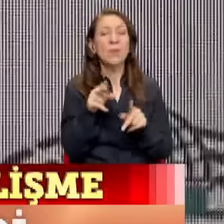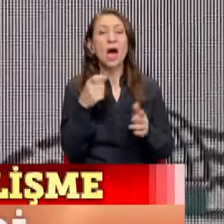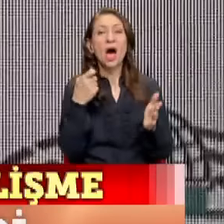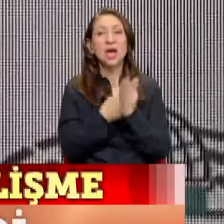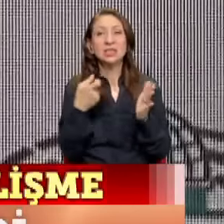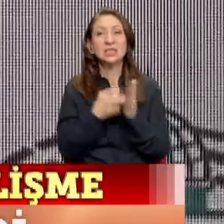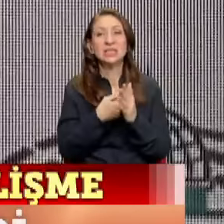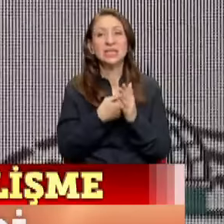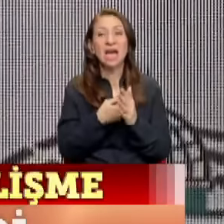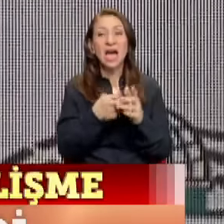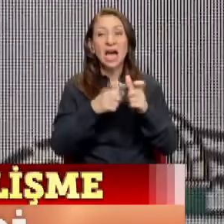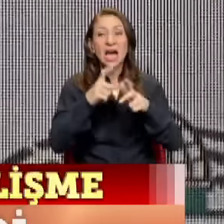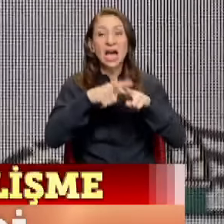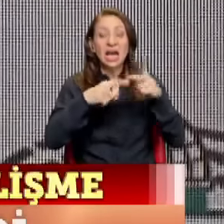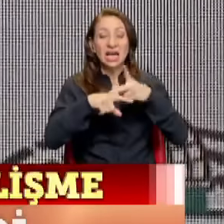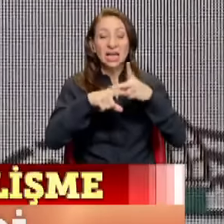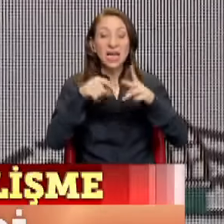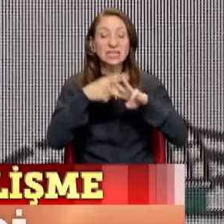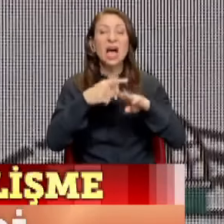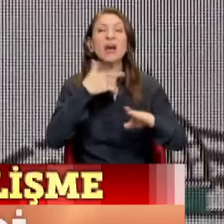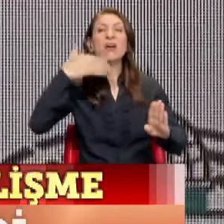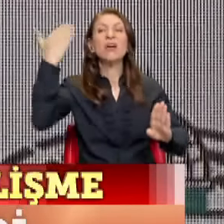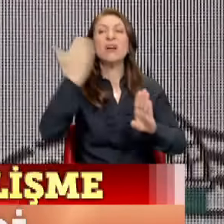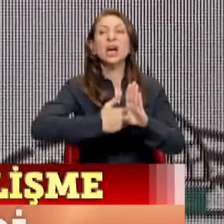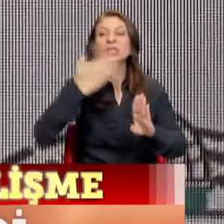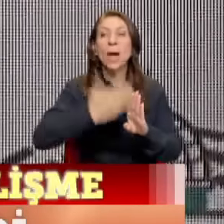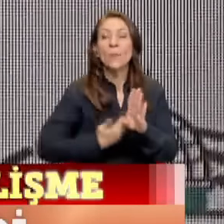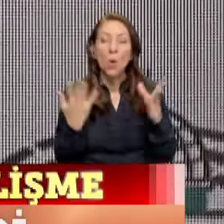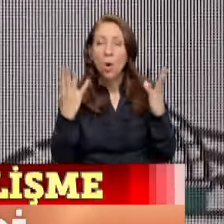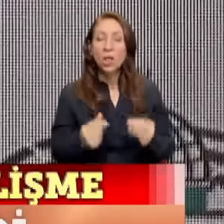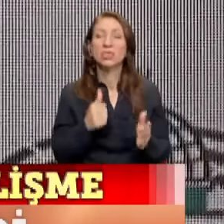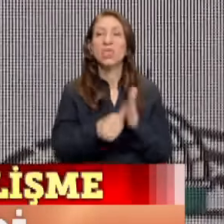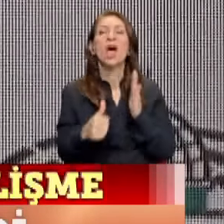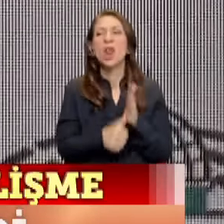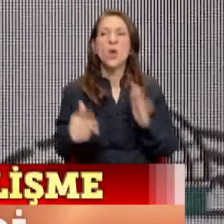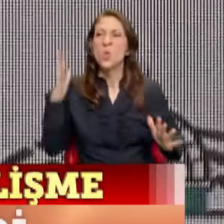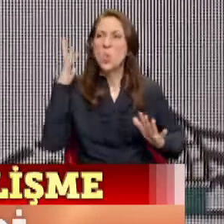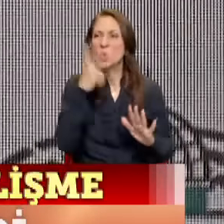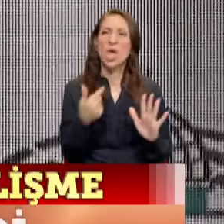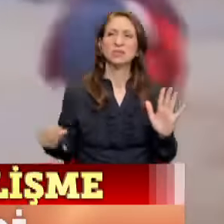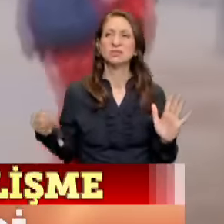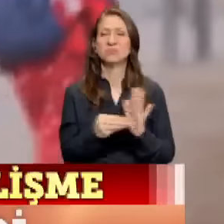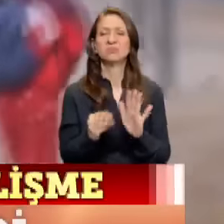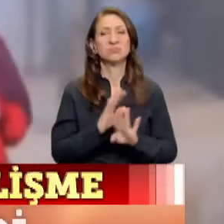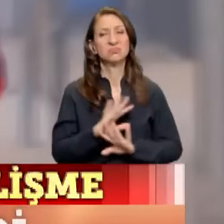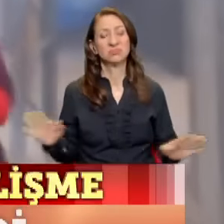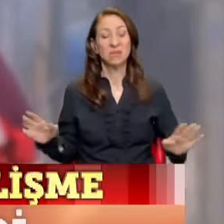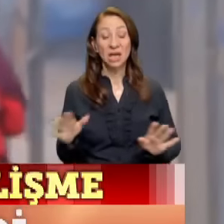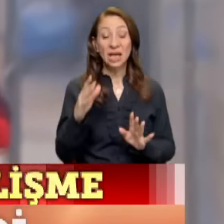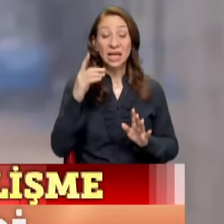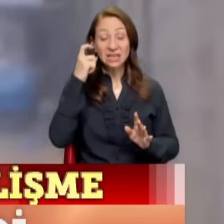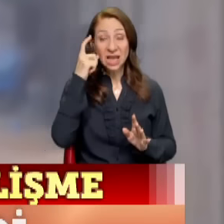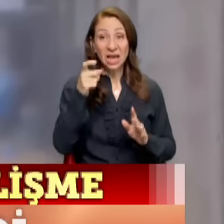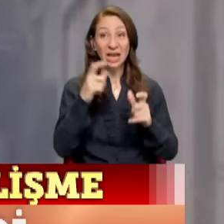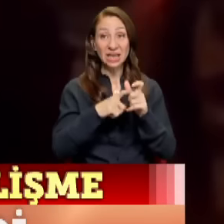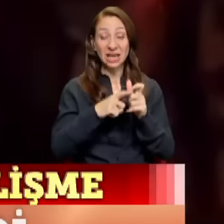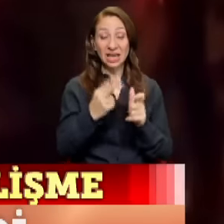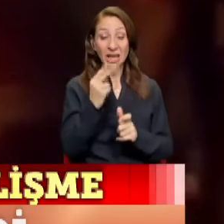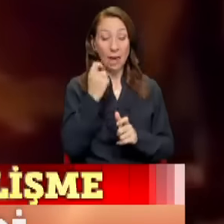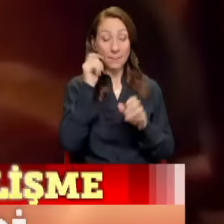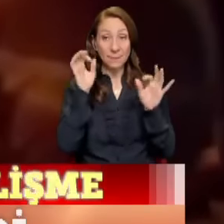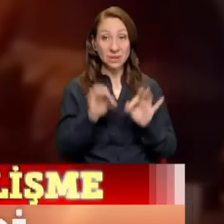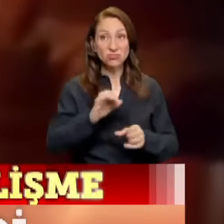adını Gazze kasabı olarak tarihe utançla yazdırmıştır İsrail'in g'de 7 Ekim'de